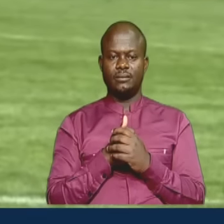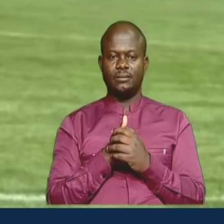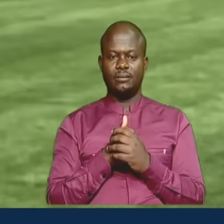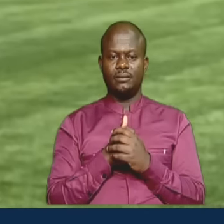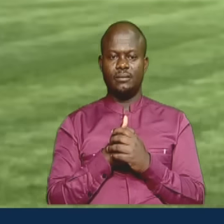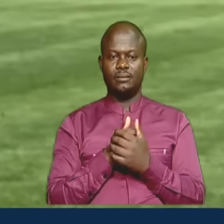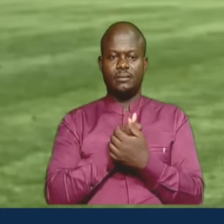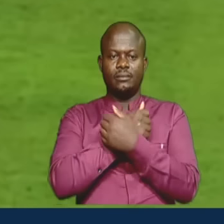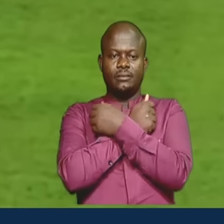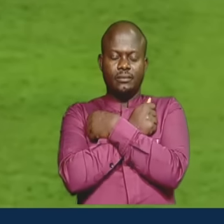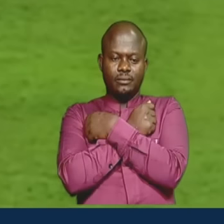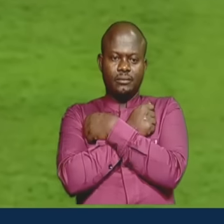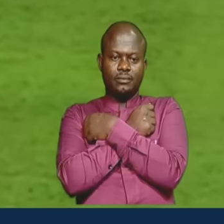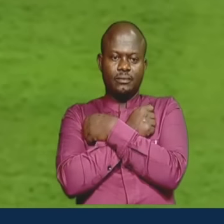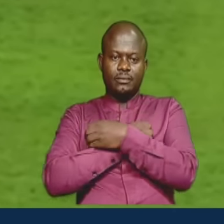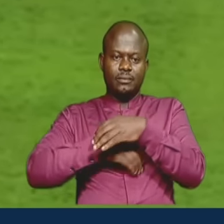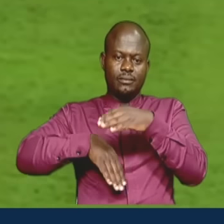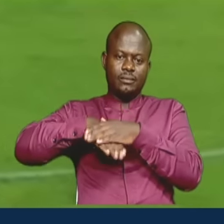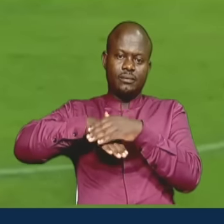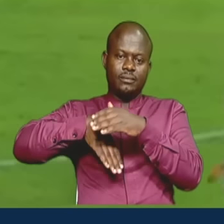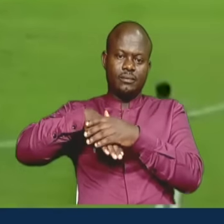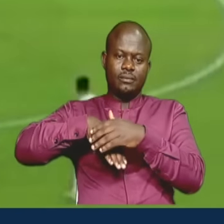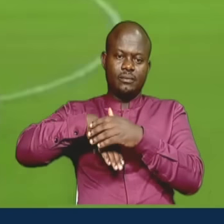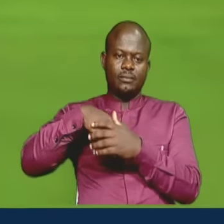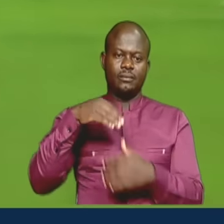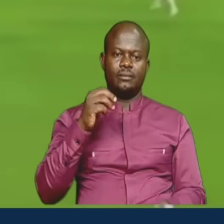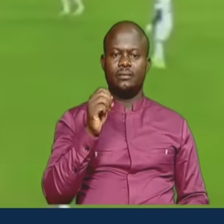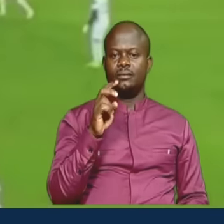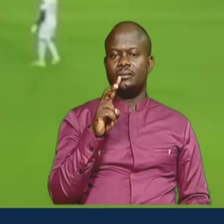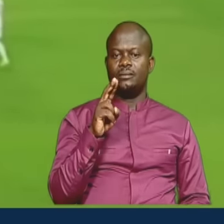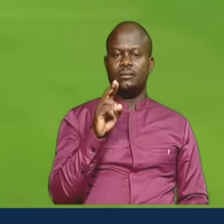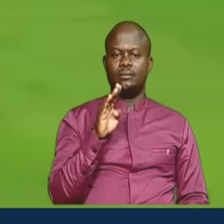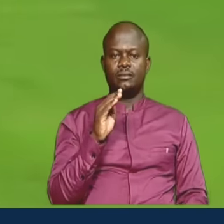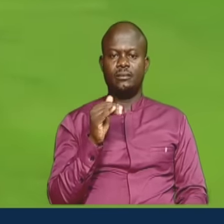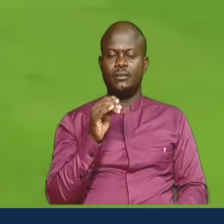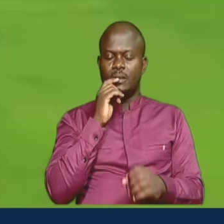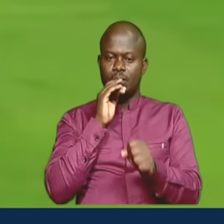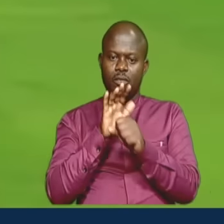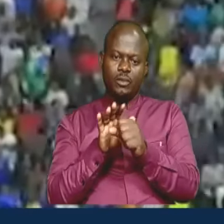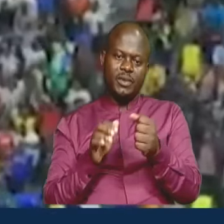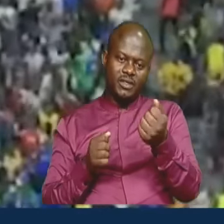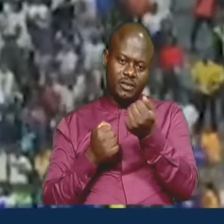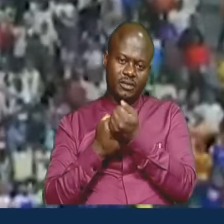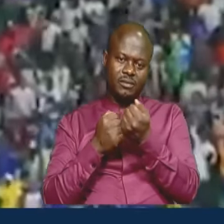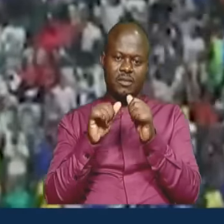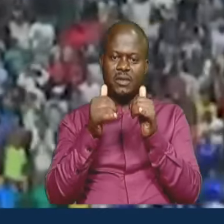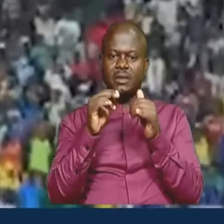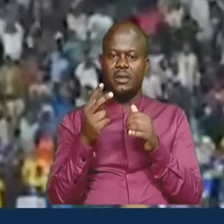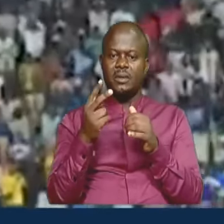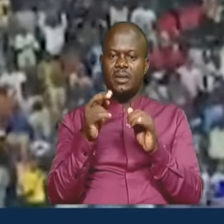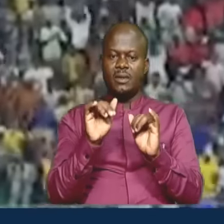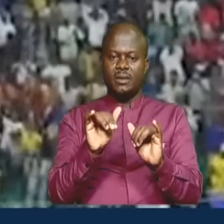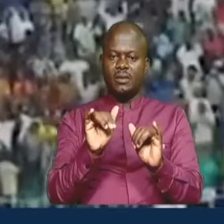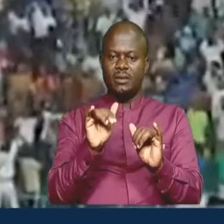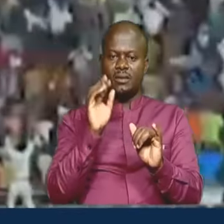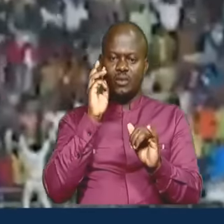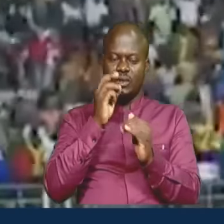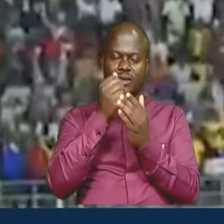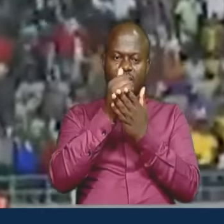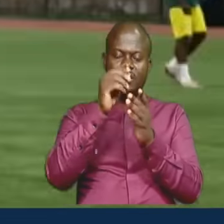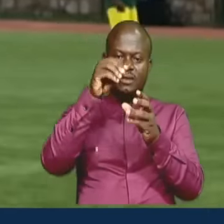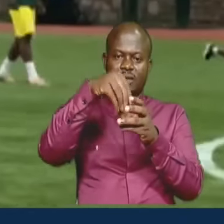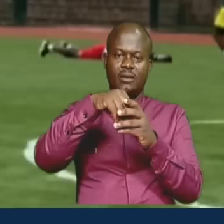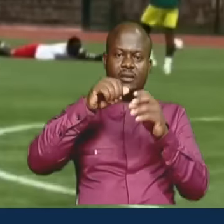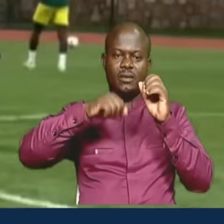Abakunzi b'ikipe y'igihugu y'umupira w'amaguru Amavubi bijeje abakinnyi kubashyigikira mu mikino ibiri ikipe isigaje izayifasha kugera mu